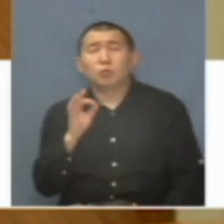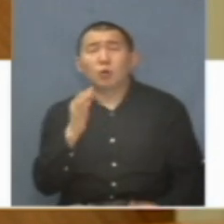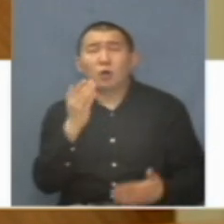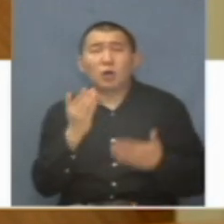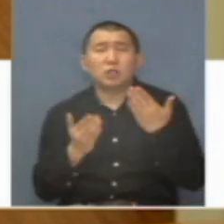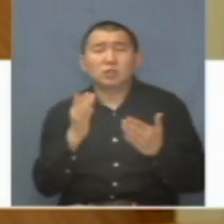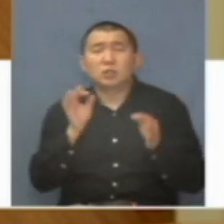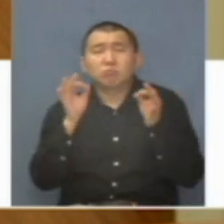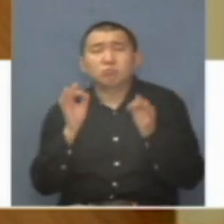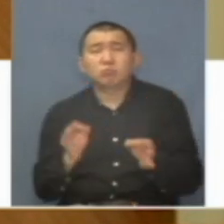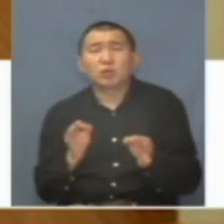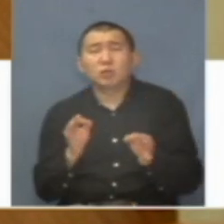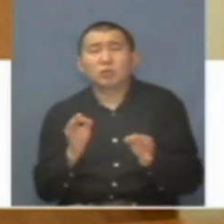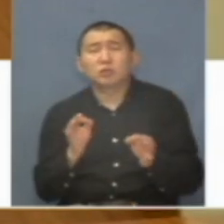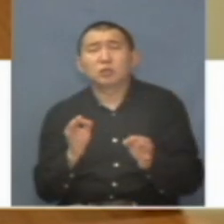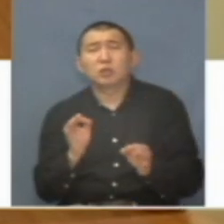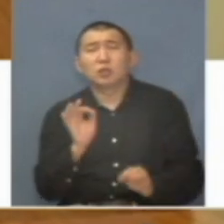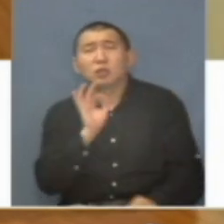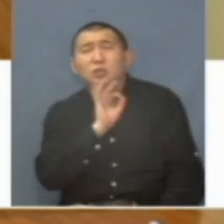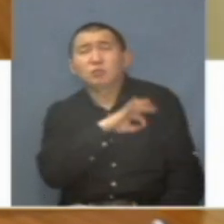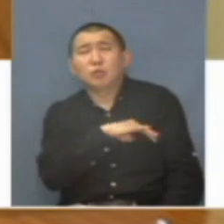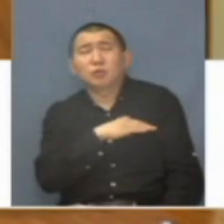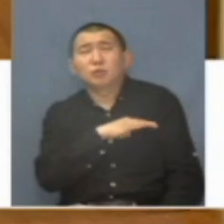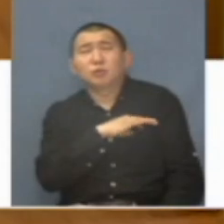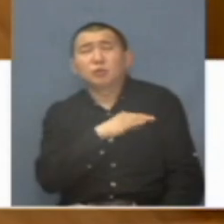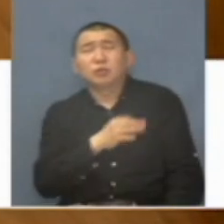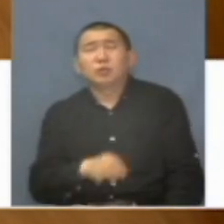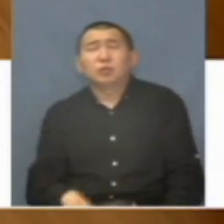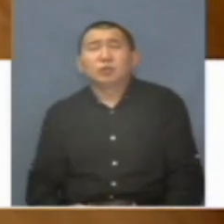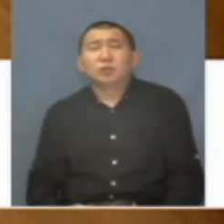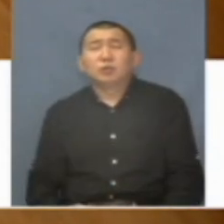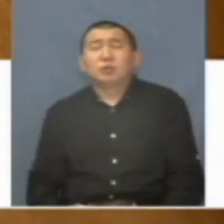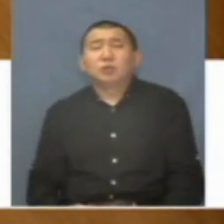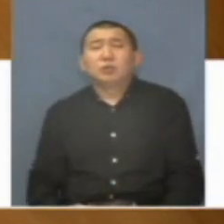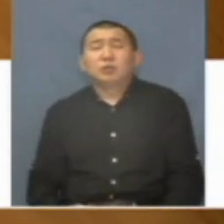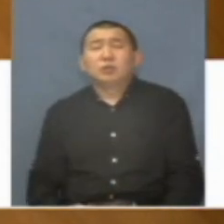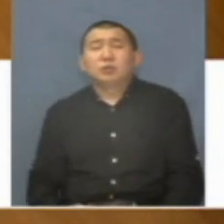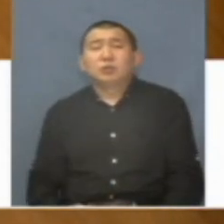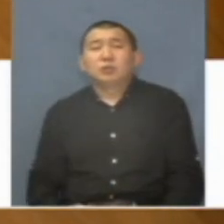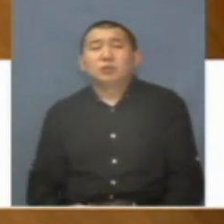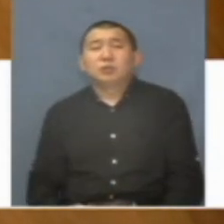қарастырсақ, бұл сумадан басқа сұраныстарымызбен